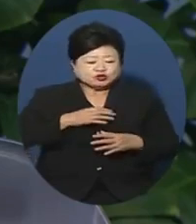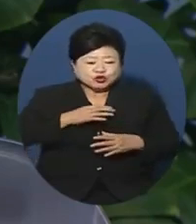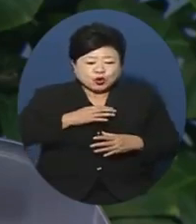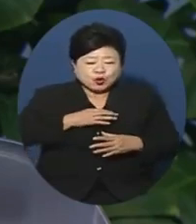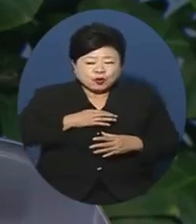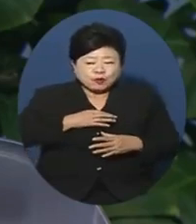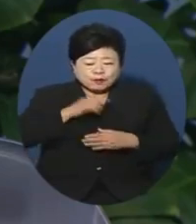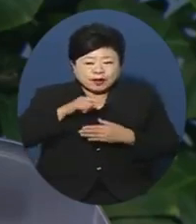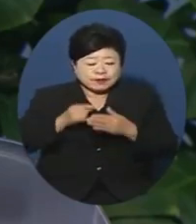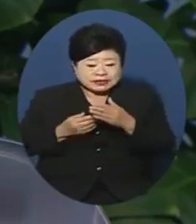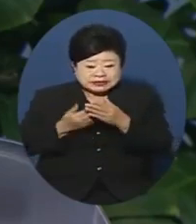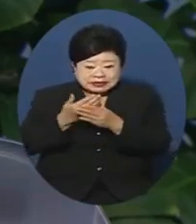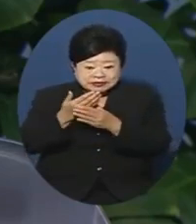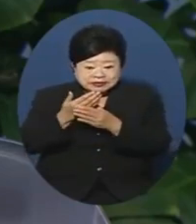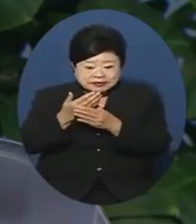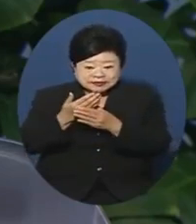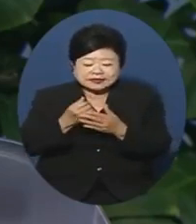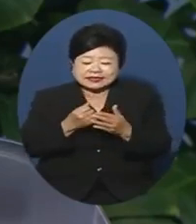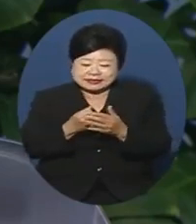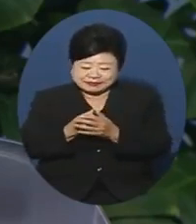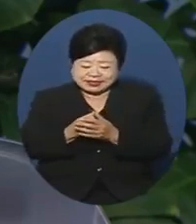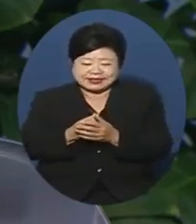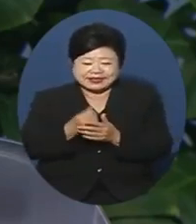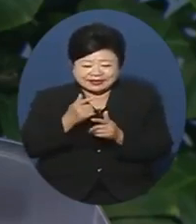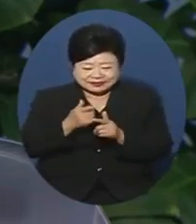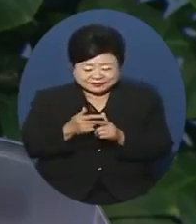두려워했습니다. 그래서 그가